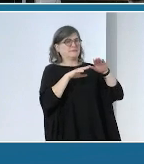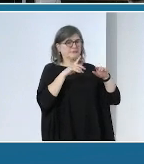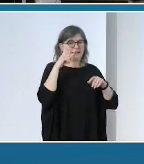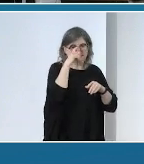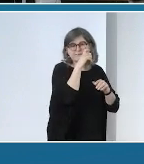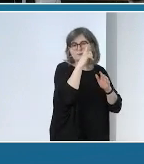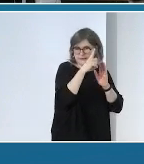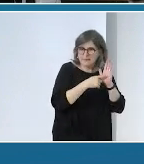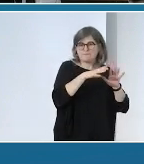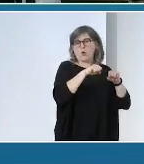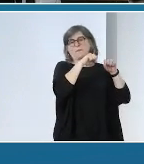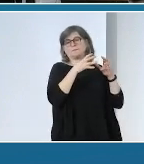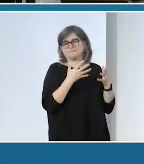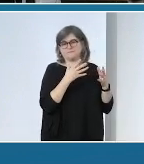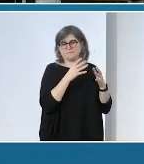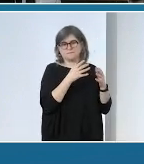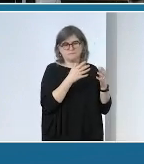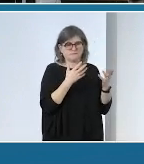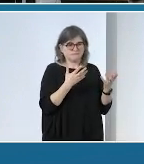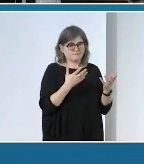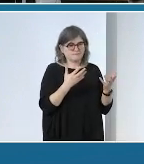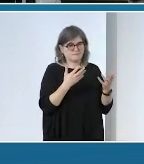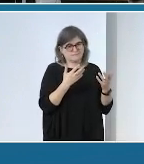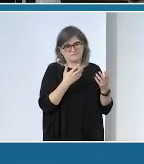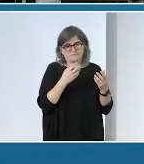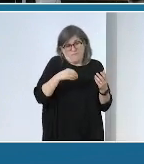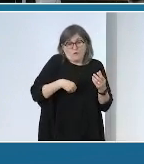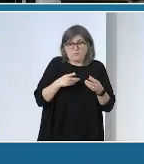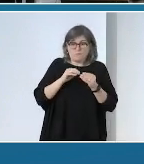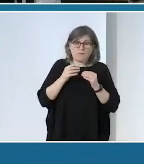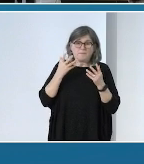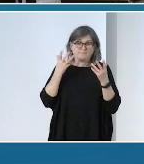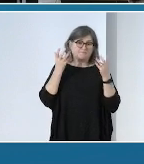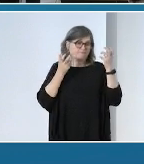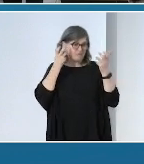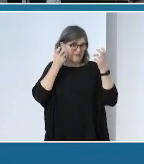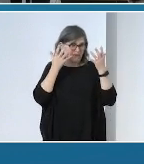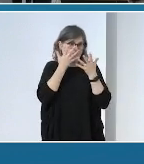qui sont liées à l'atteinte des fonctions vestibulaires. Voilà.